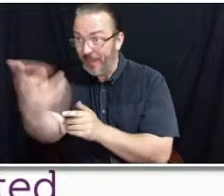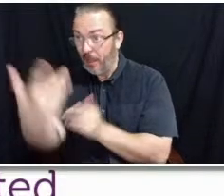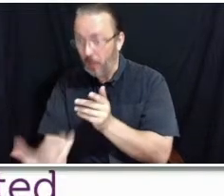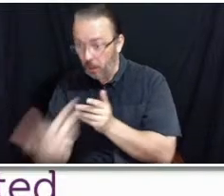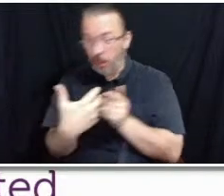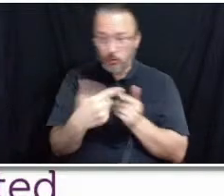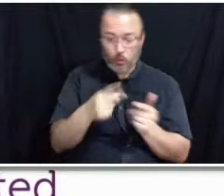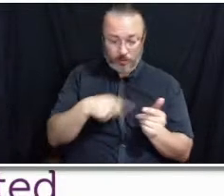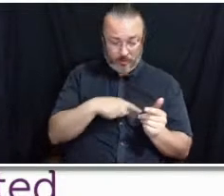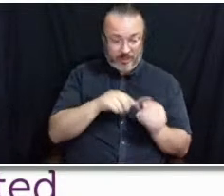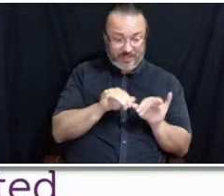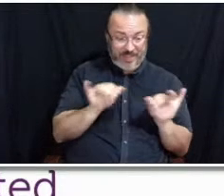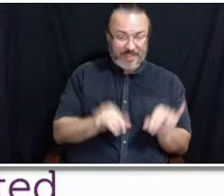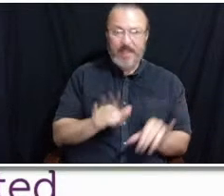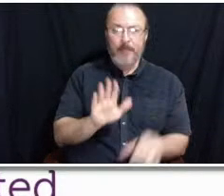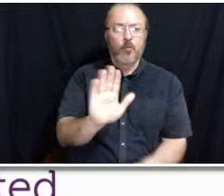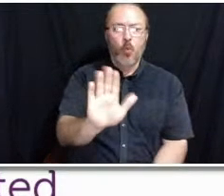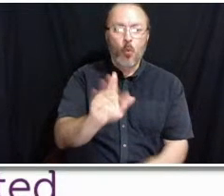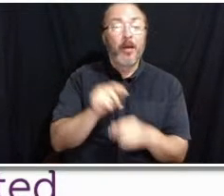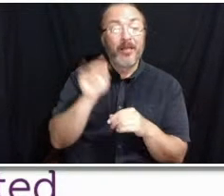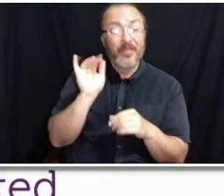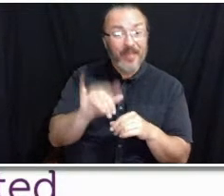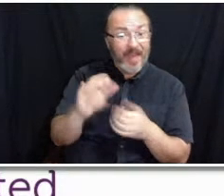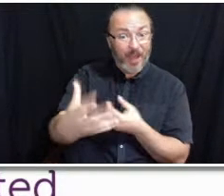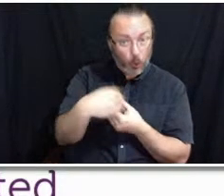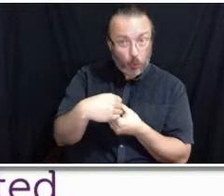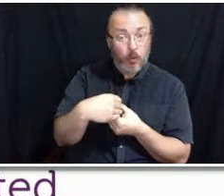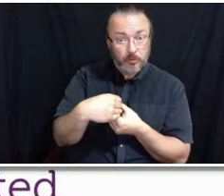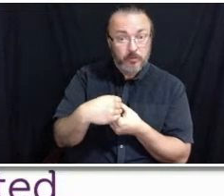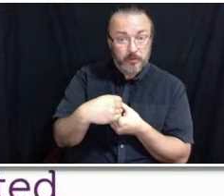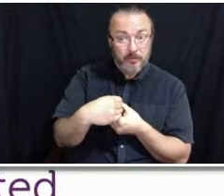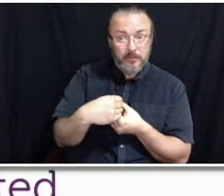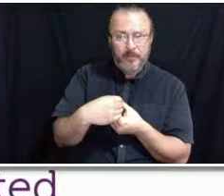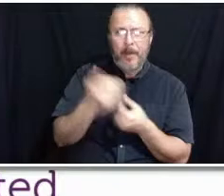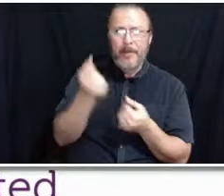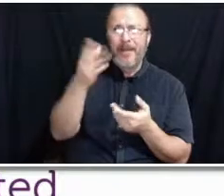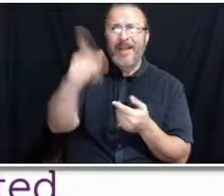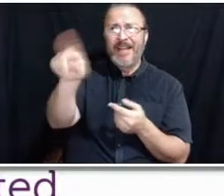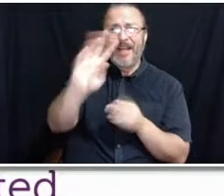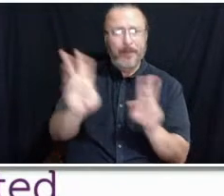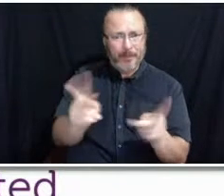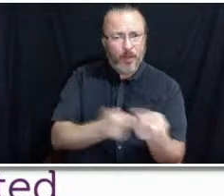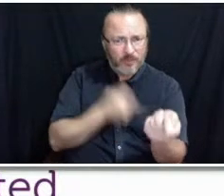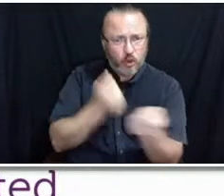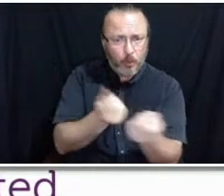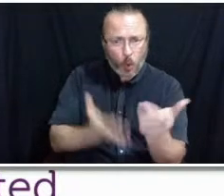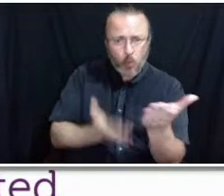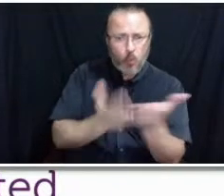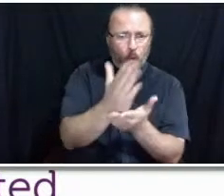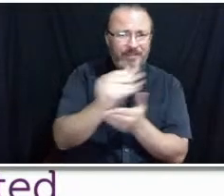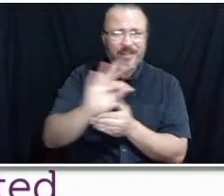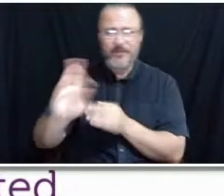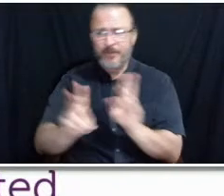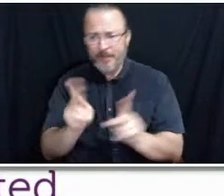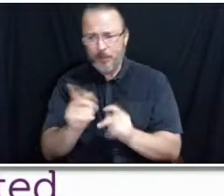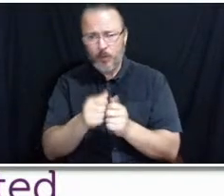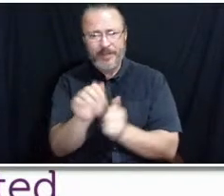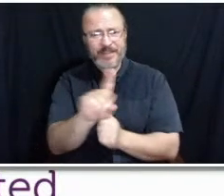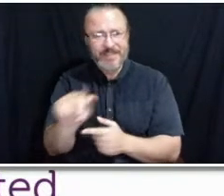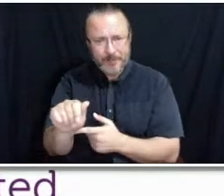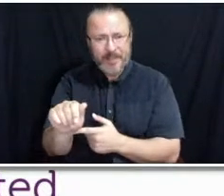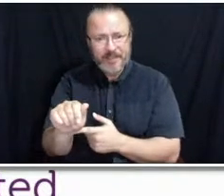système. Nous savons que les arguments en faveur de l'inclusion ont été défendus par ceux qui ont appuyé les droits des personnes